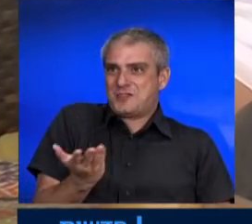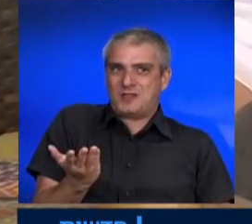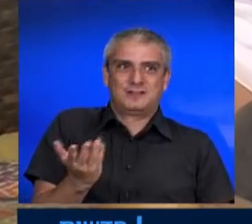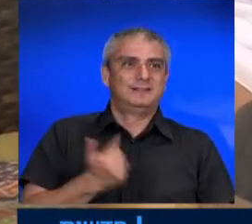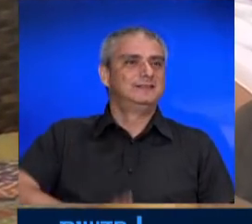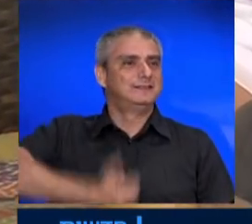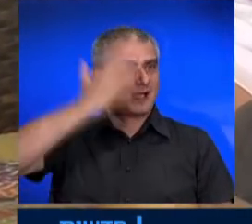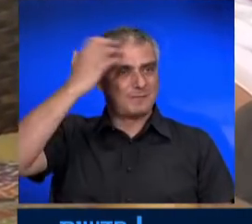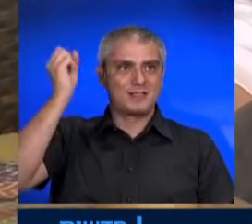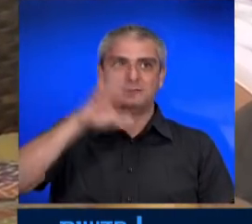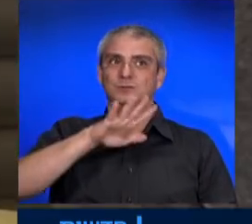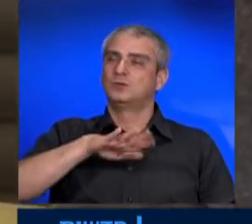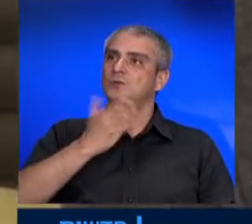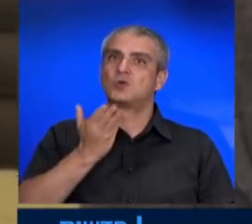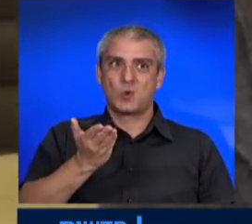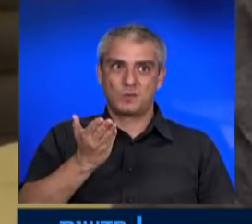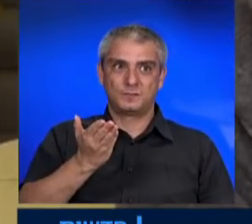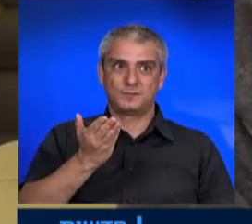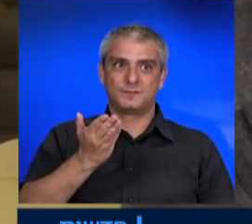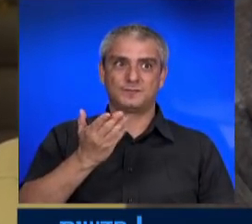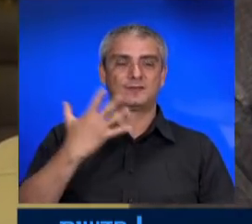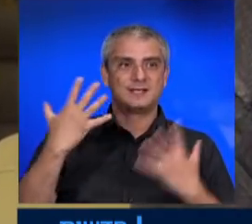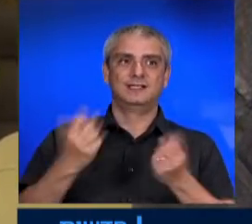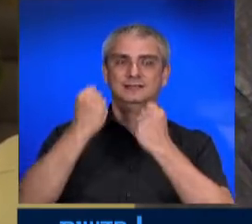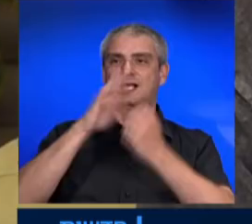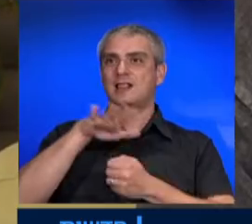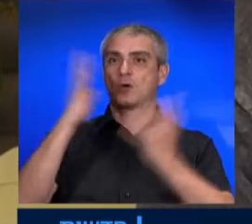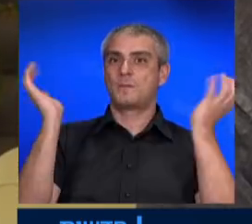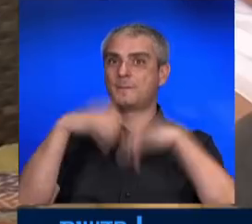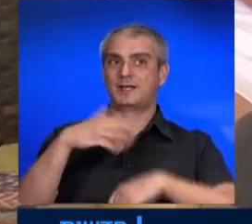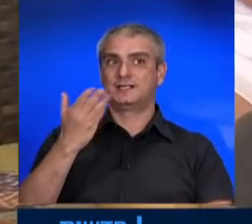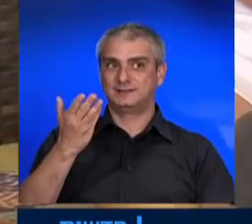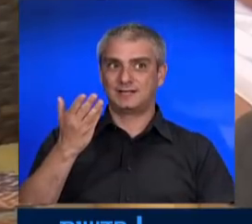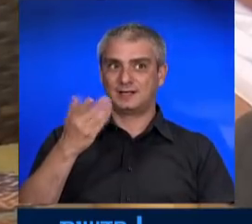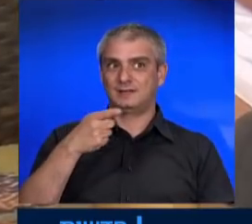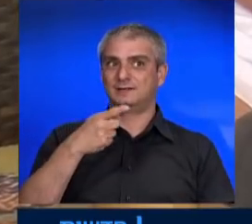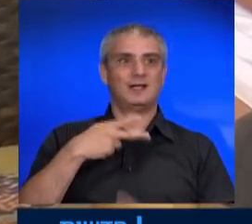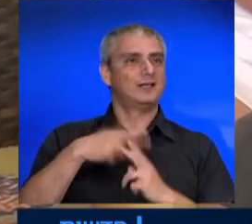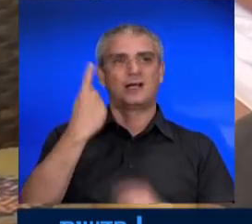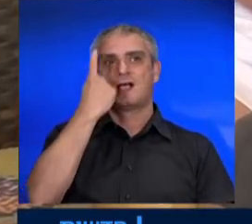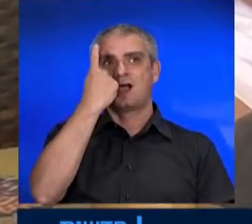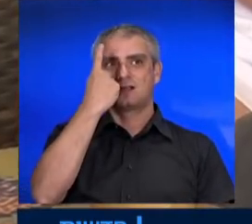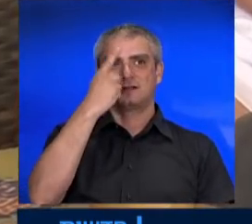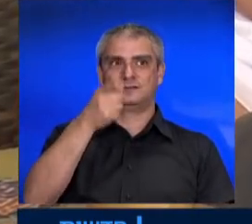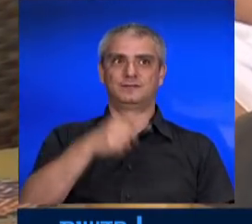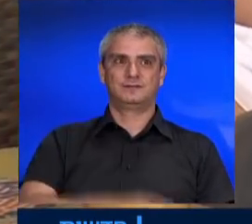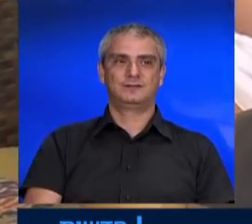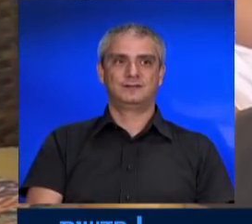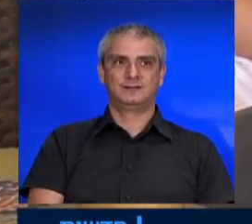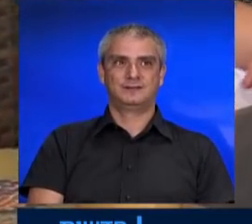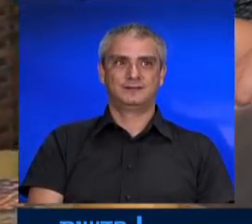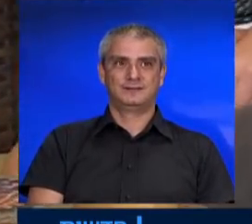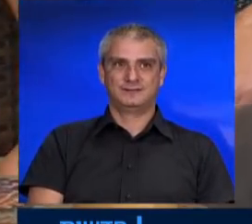שבא מהתחום, שיציל את התחום מקריסה, זה יש רק אחד. ו...